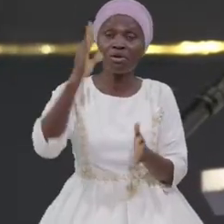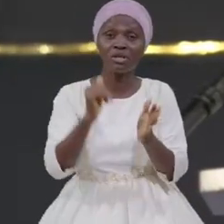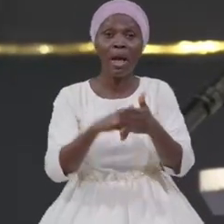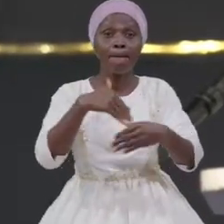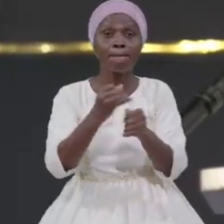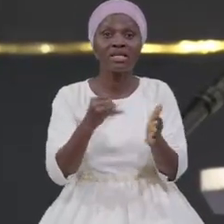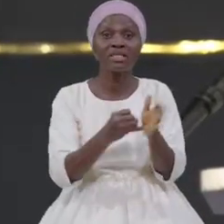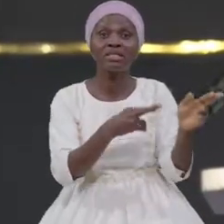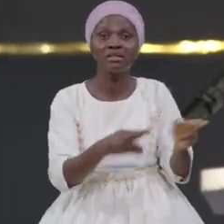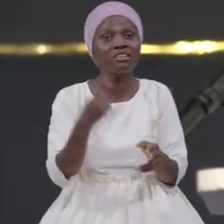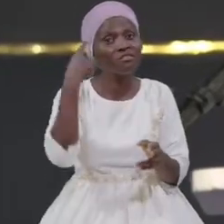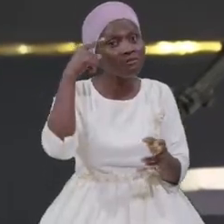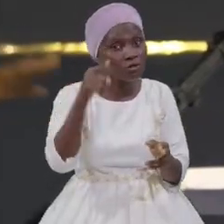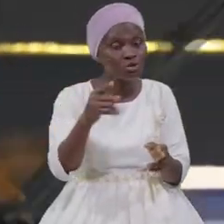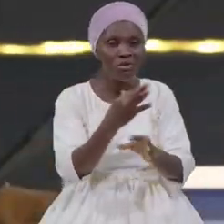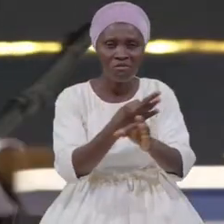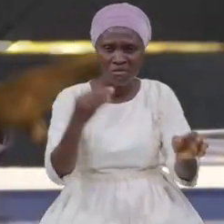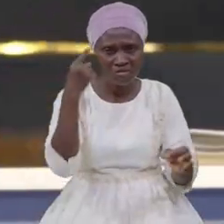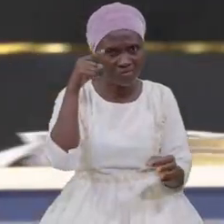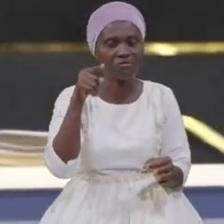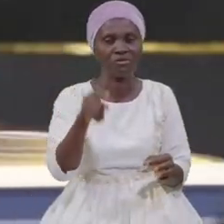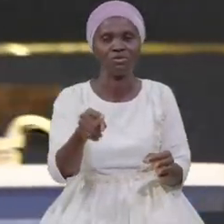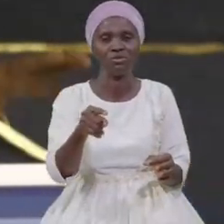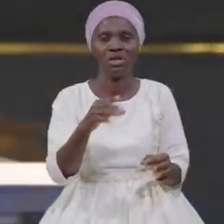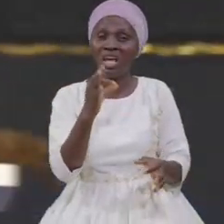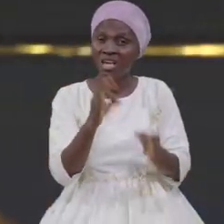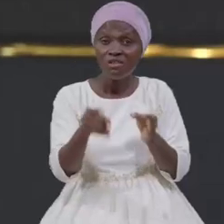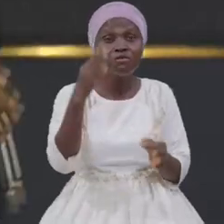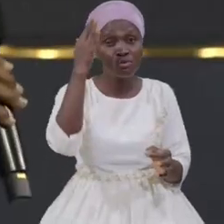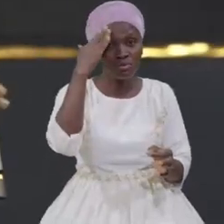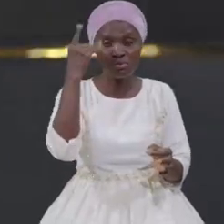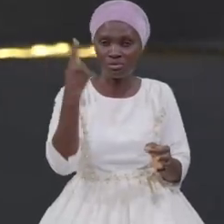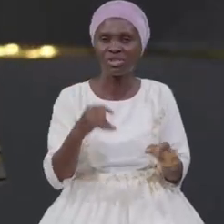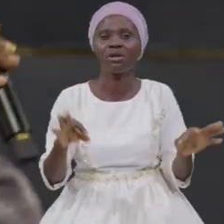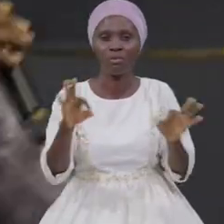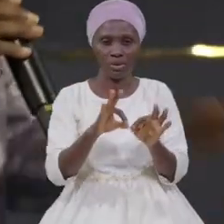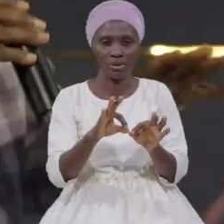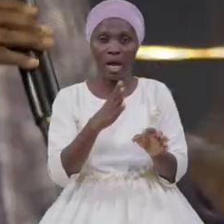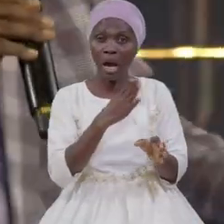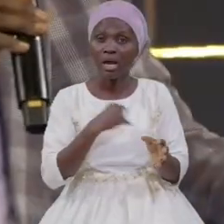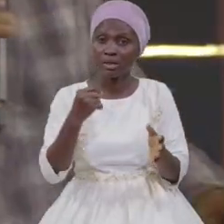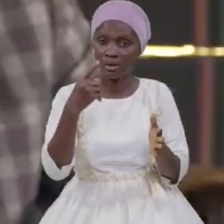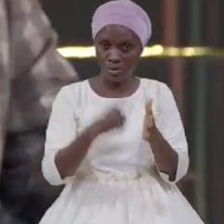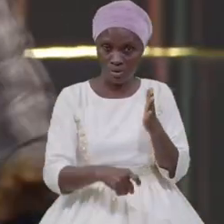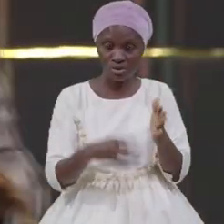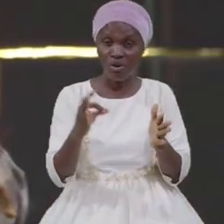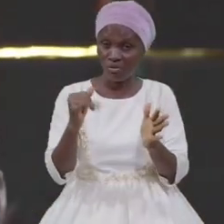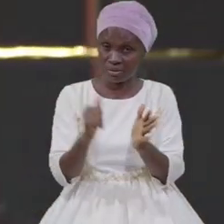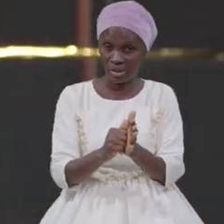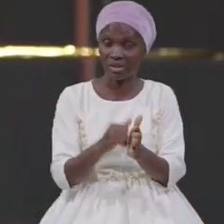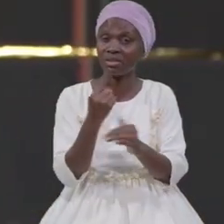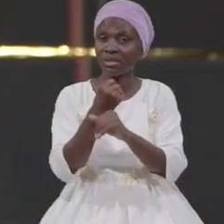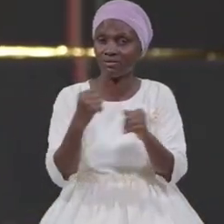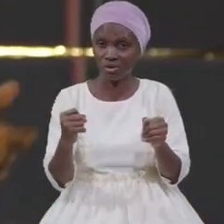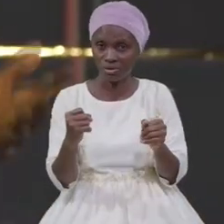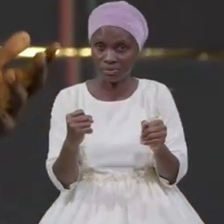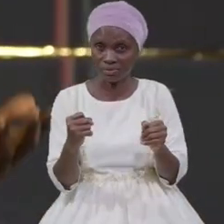disponible pour toi et gratuit pour toi. Et si tu connais la valeur, tu connais le coût de ce